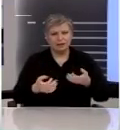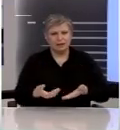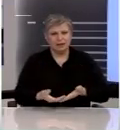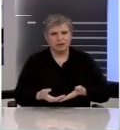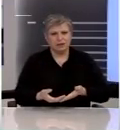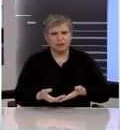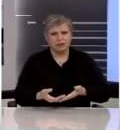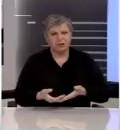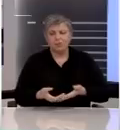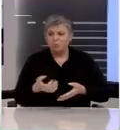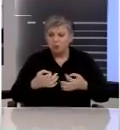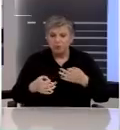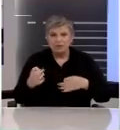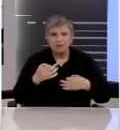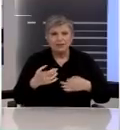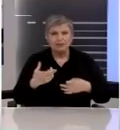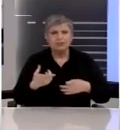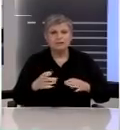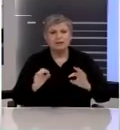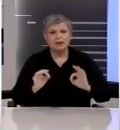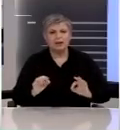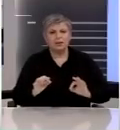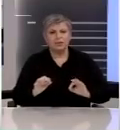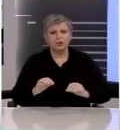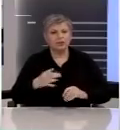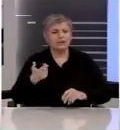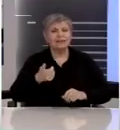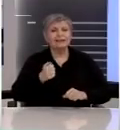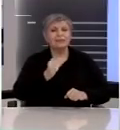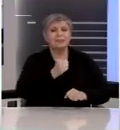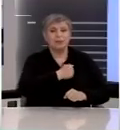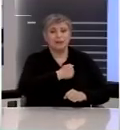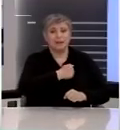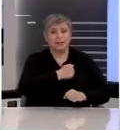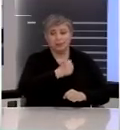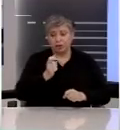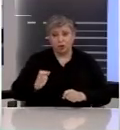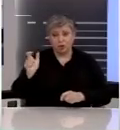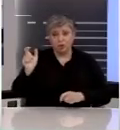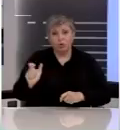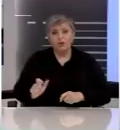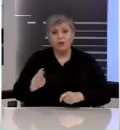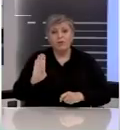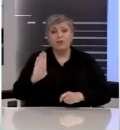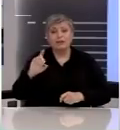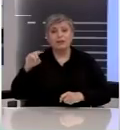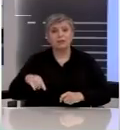θεωρείς ότι αυτός δεν είναι ο αυθεντικός εκπρόσωπος της σαουδαραβικής